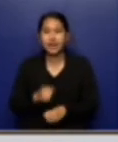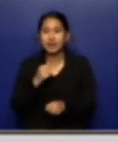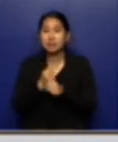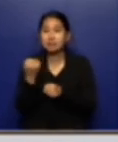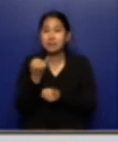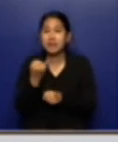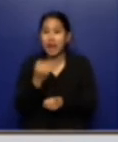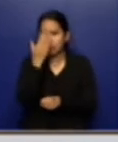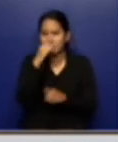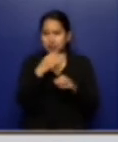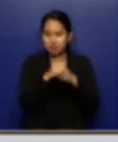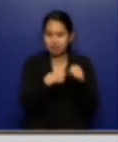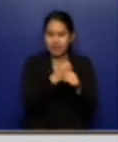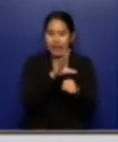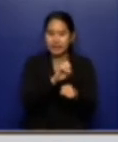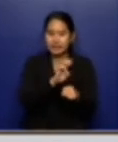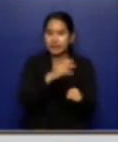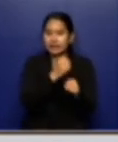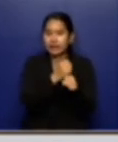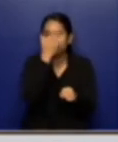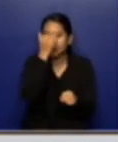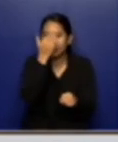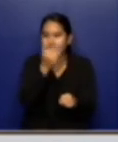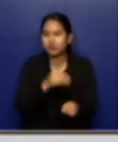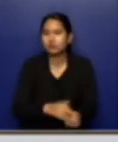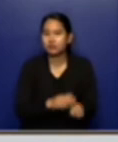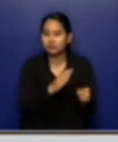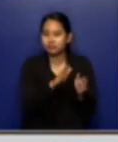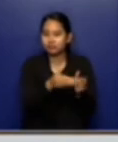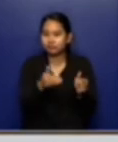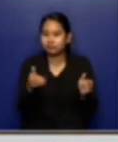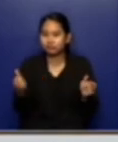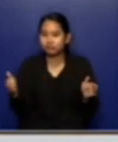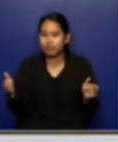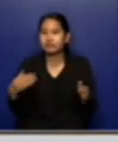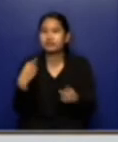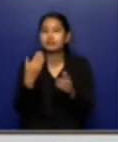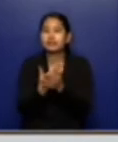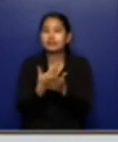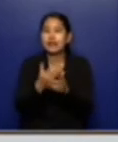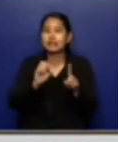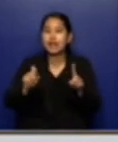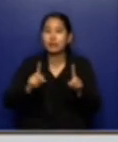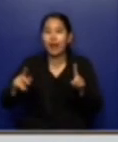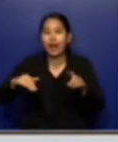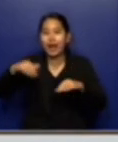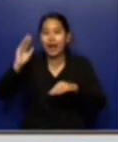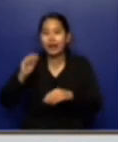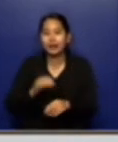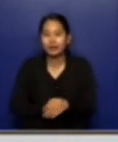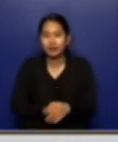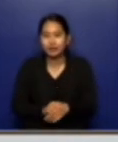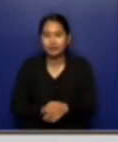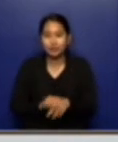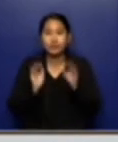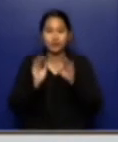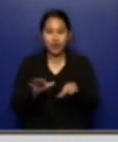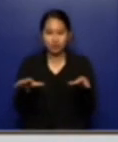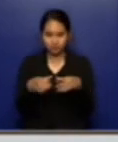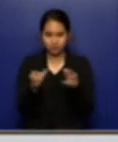แต่ปี57 67ปีทำไปกี่แสนล้านเนี่ยฝากกรรมธิการด้